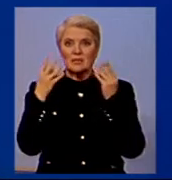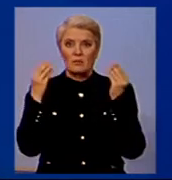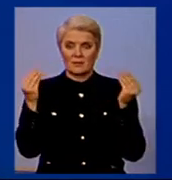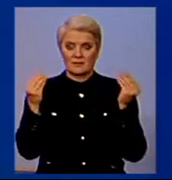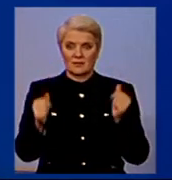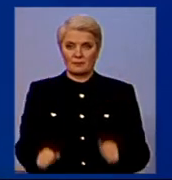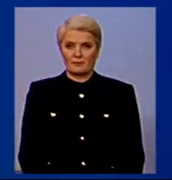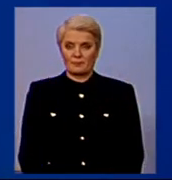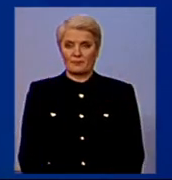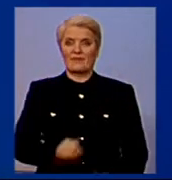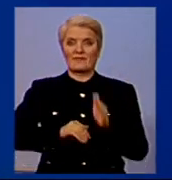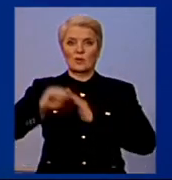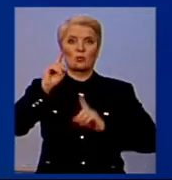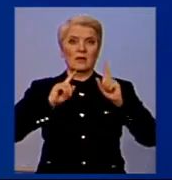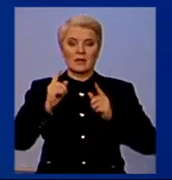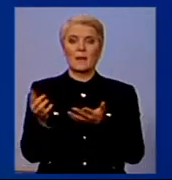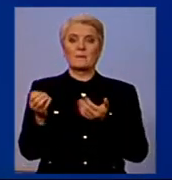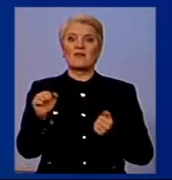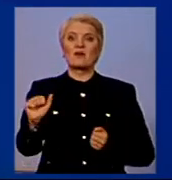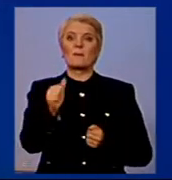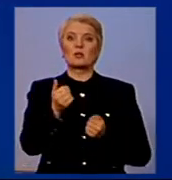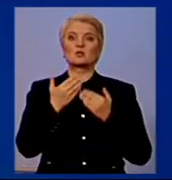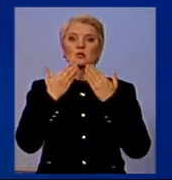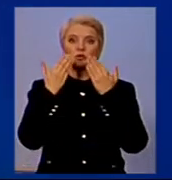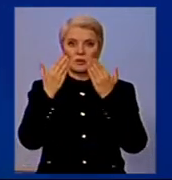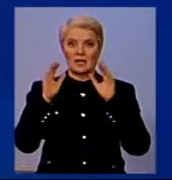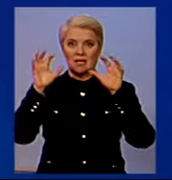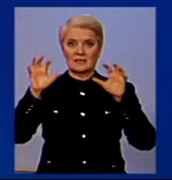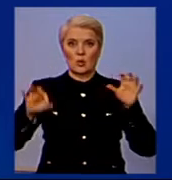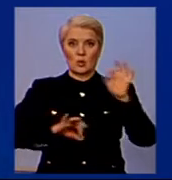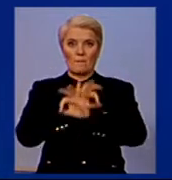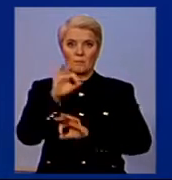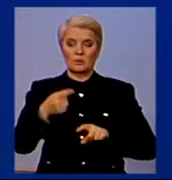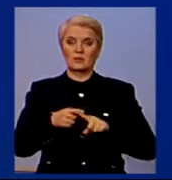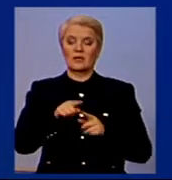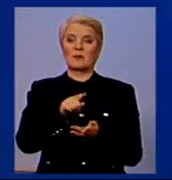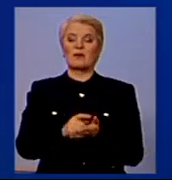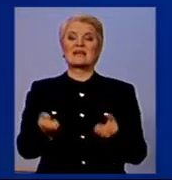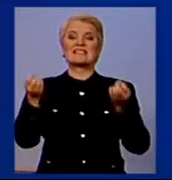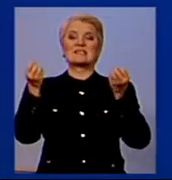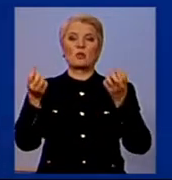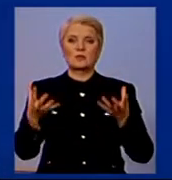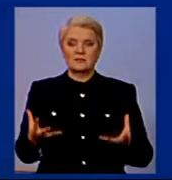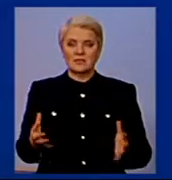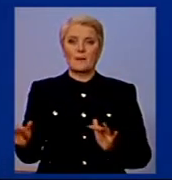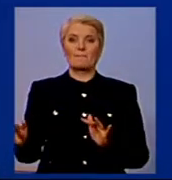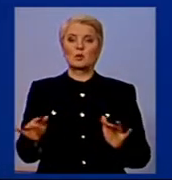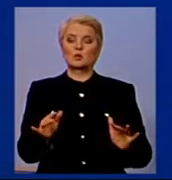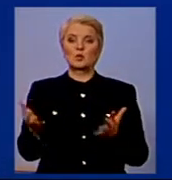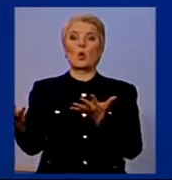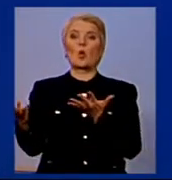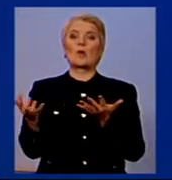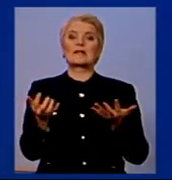Верховна Рада прийняла у першому читанні законопроект, що має спростити процедуру отримання українського громадянства для іноземців,